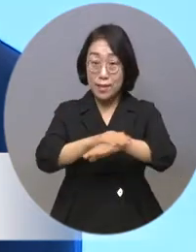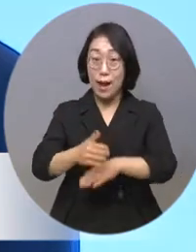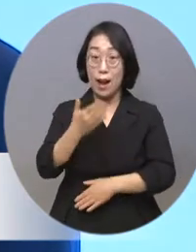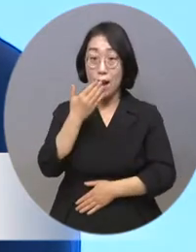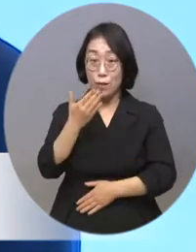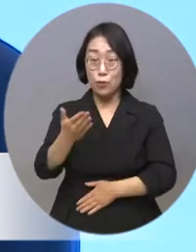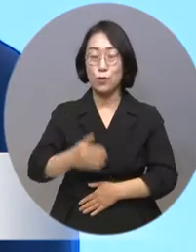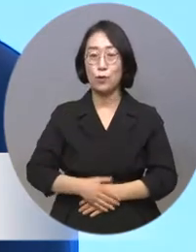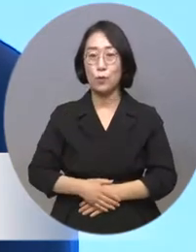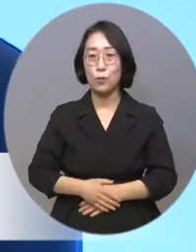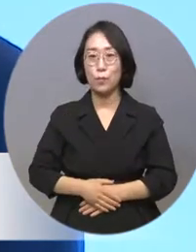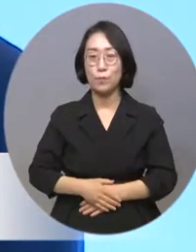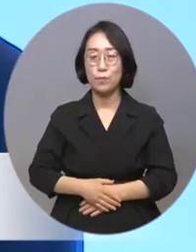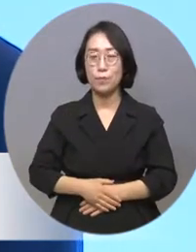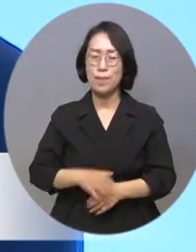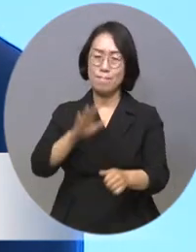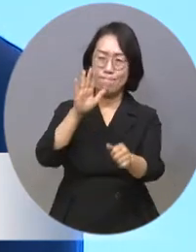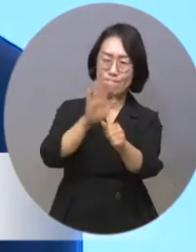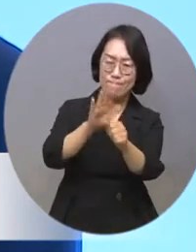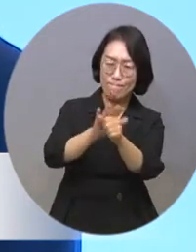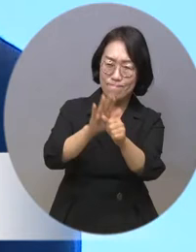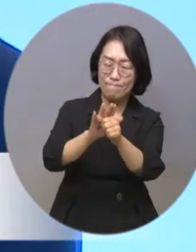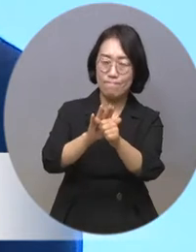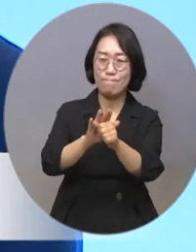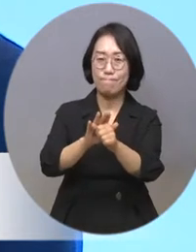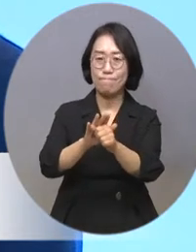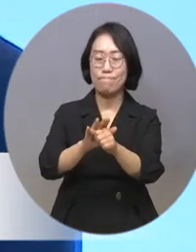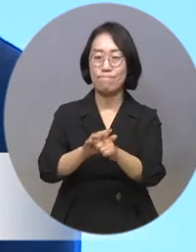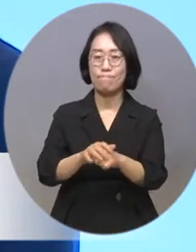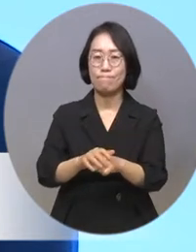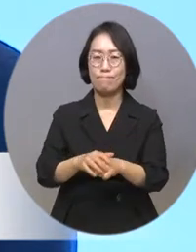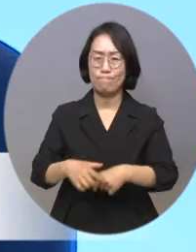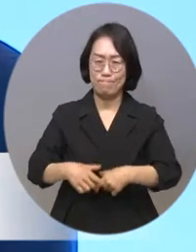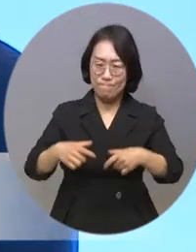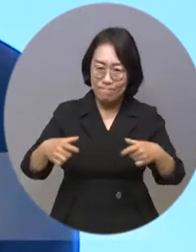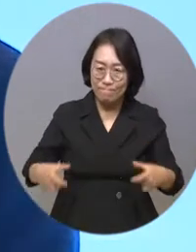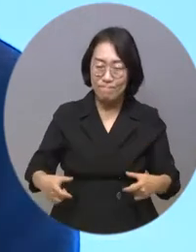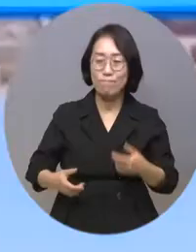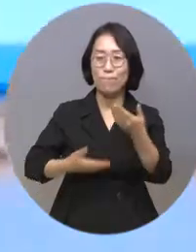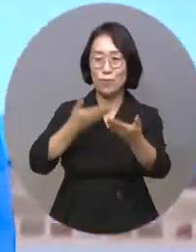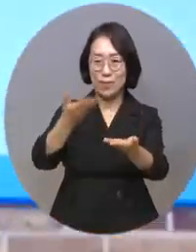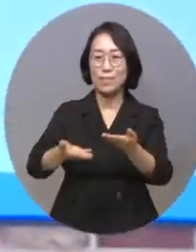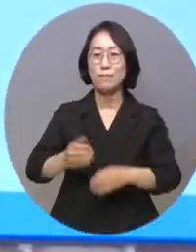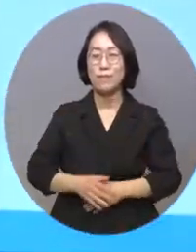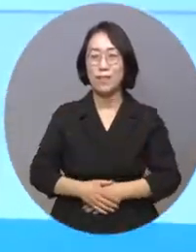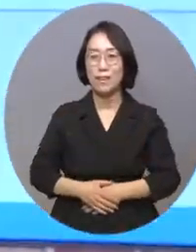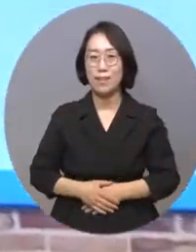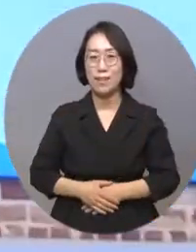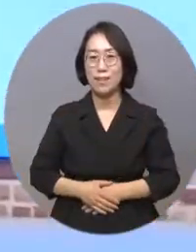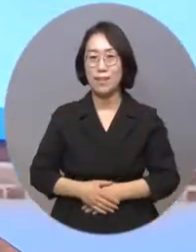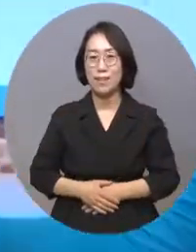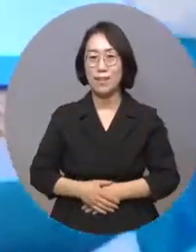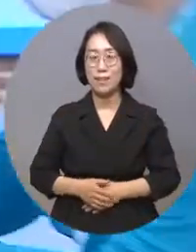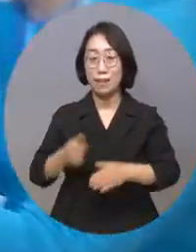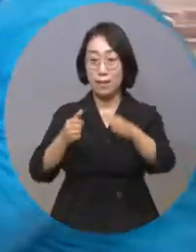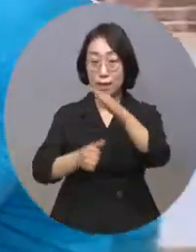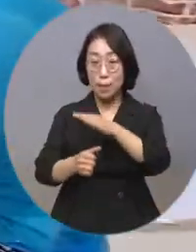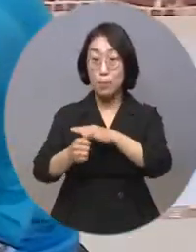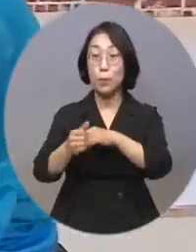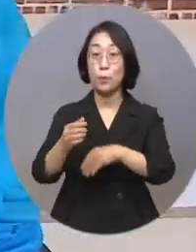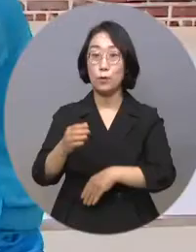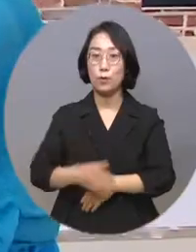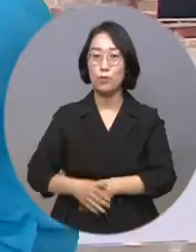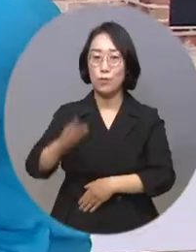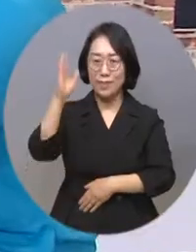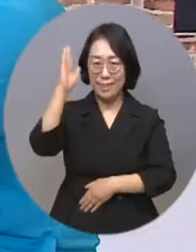있도록 최선의 지원을 아끼지 않도록 하겠습니다. 주장 양동길 선수도 새로운